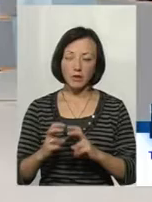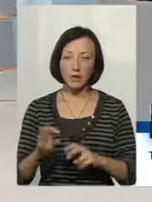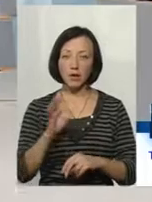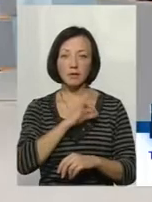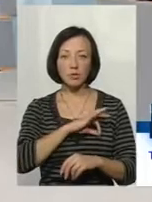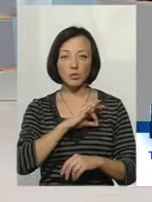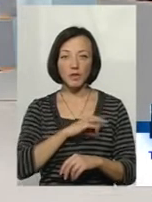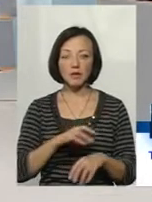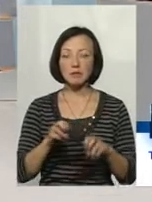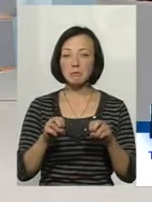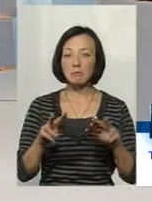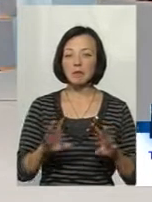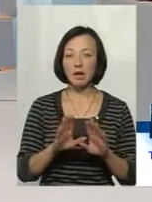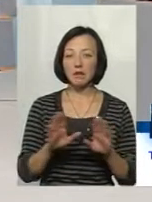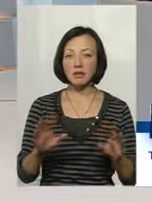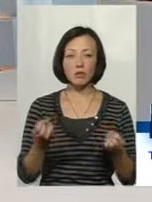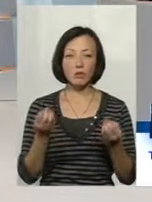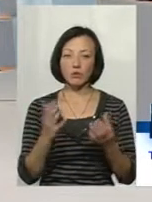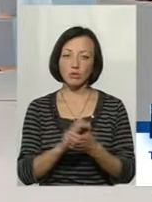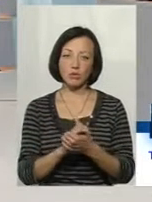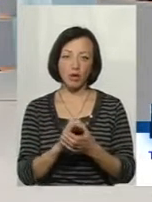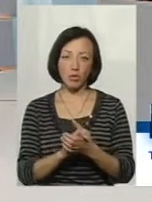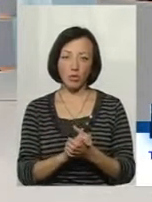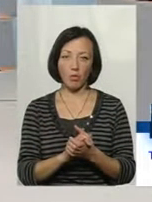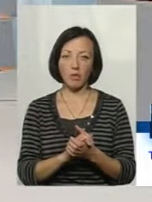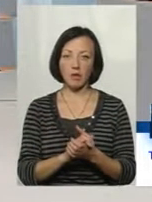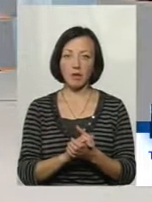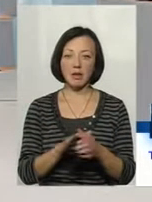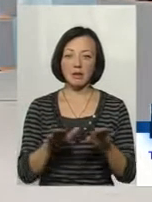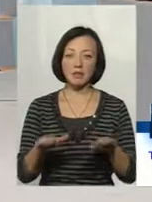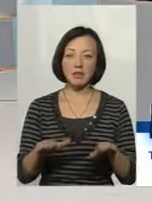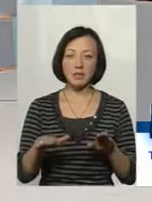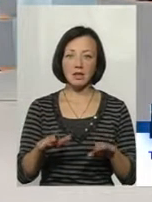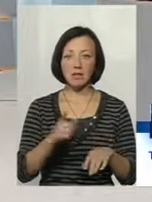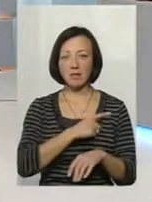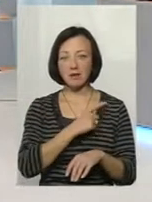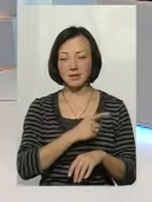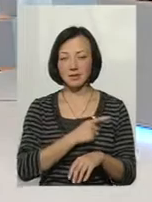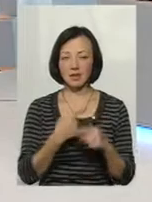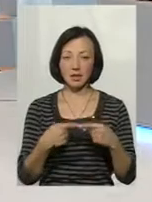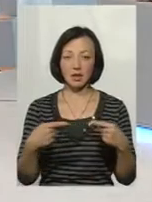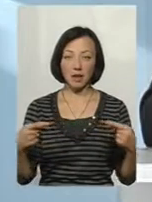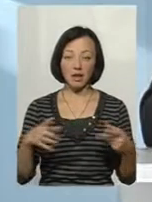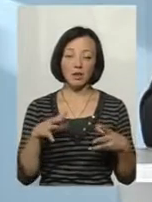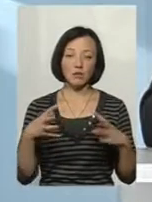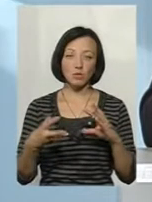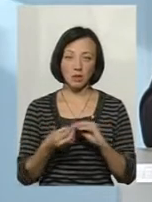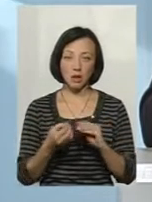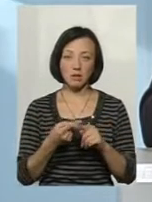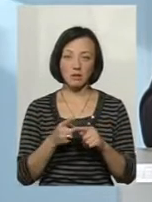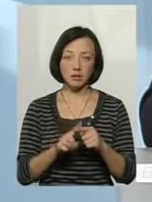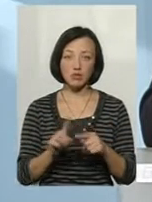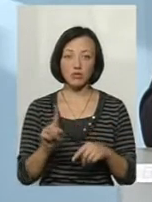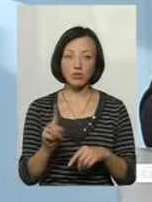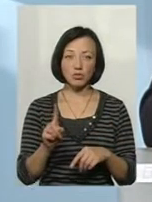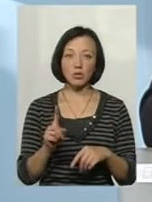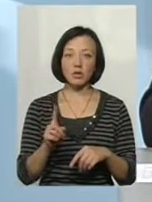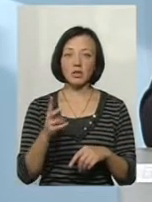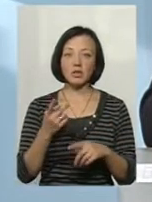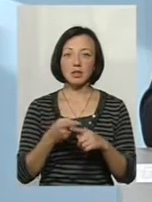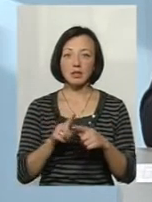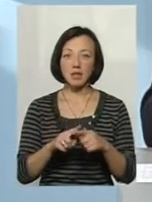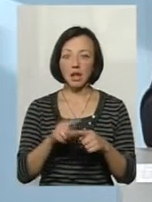експлуатувати фахівці, а не знайомі, там, місцеві умільці і так далі. Ну, результатом цього стало те, що, очевидно, це гніздо